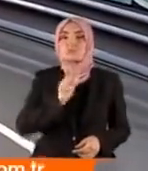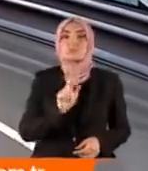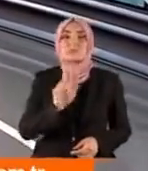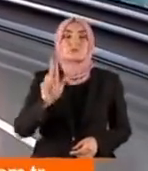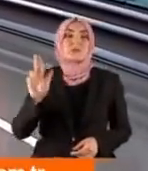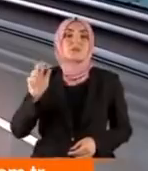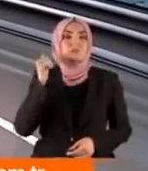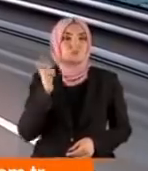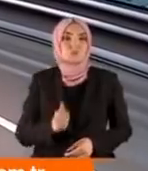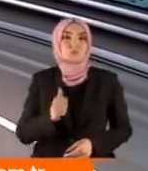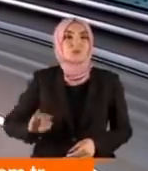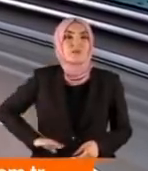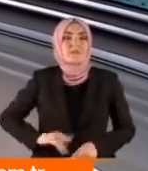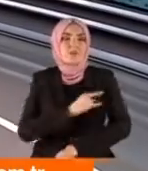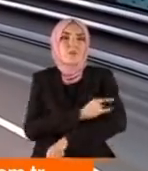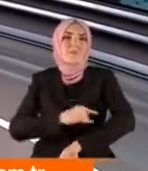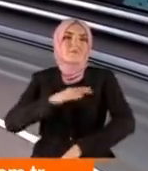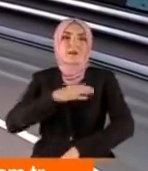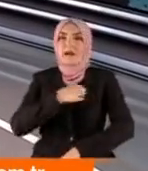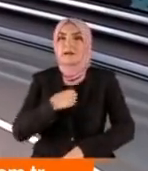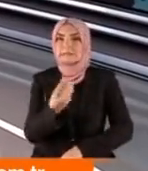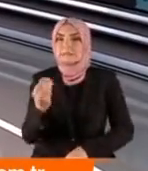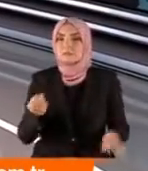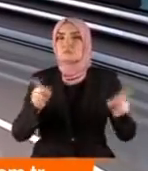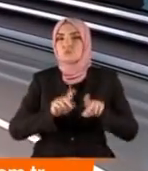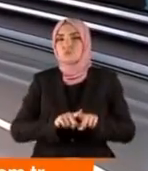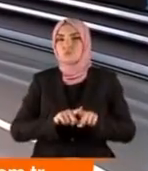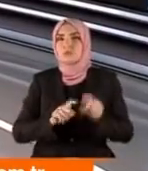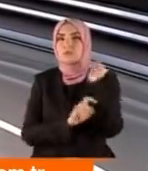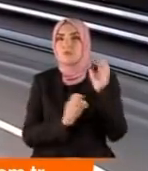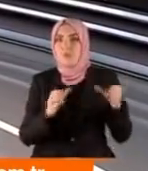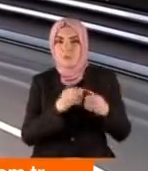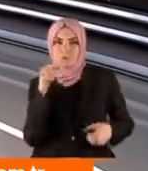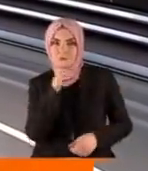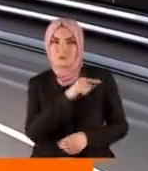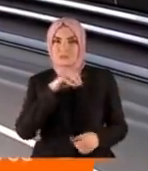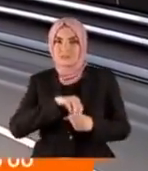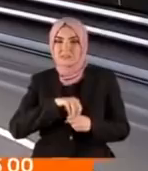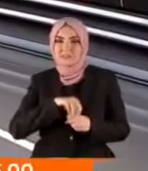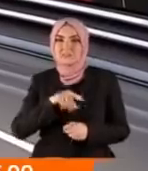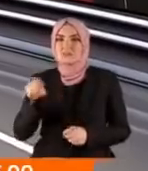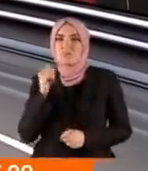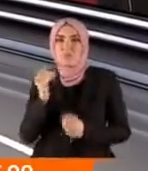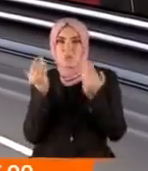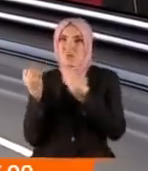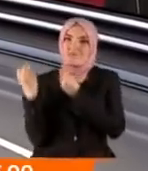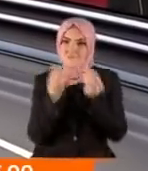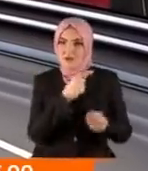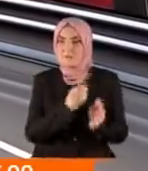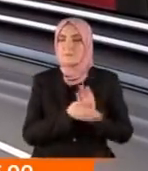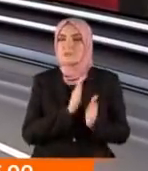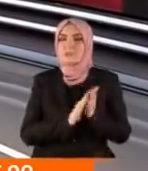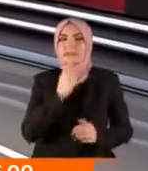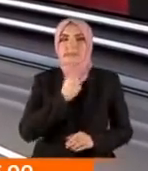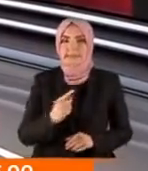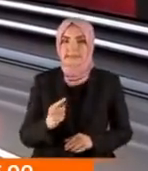tutan annelerle buluşmuştu. Terör örgütünü kastederek sizin bedduanız onları bitirecek demişti. Annelerle olan diyaloğu da bugün